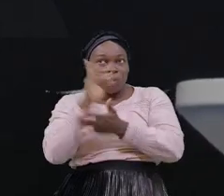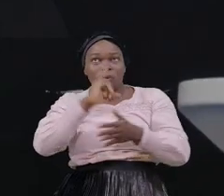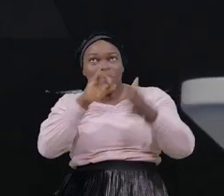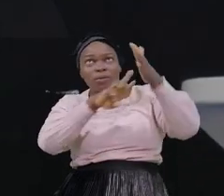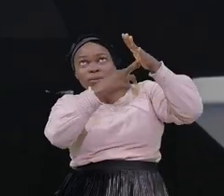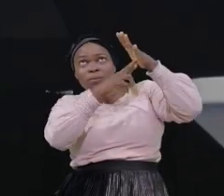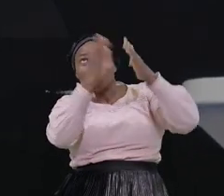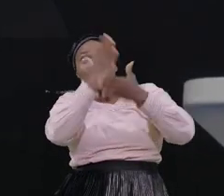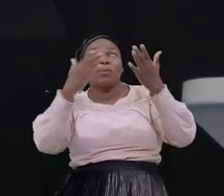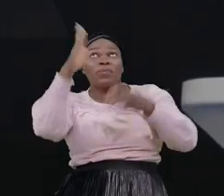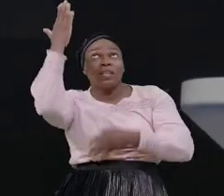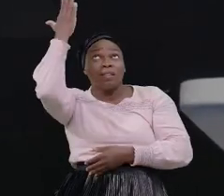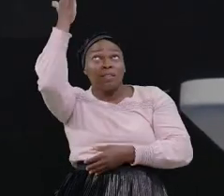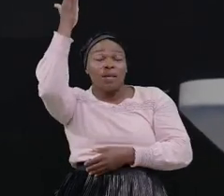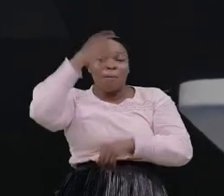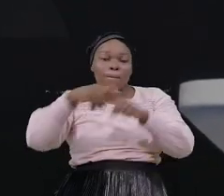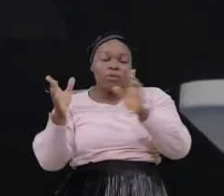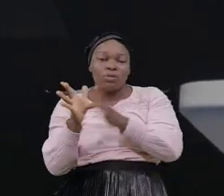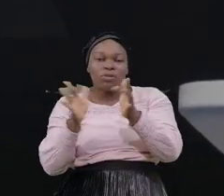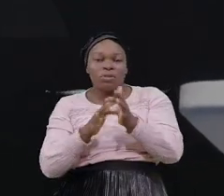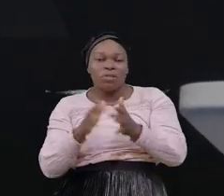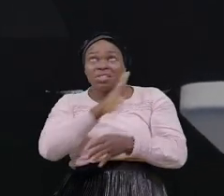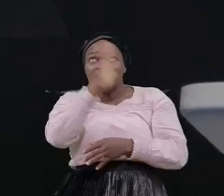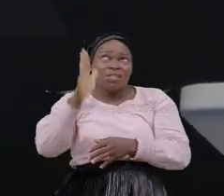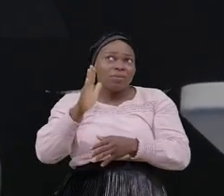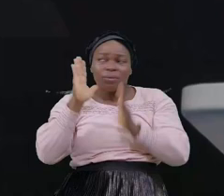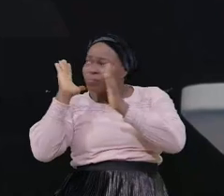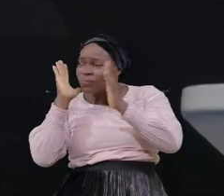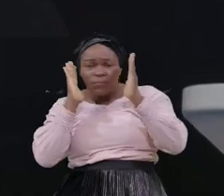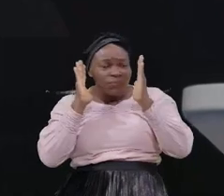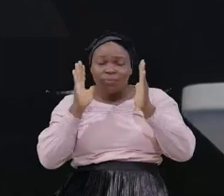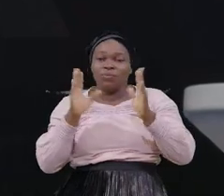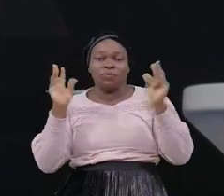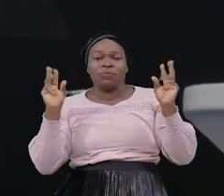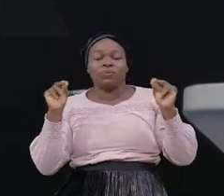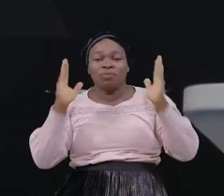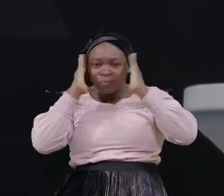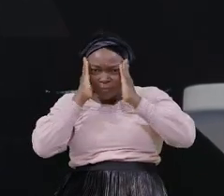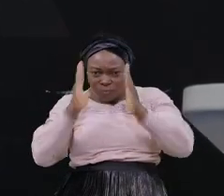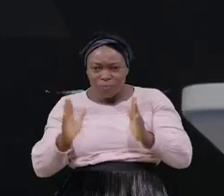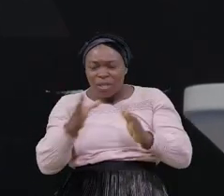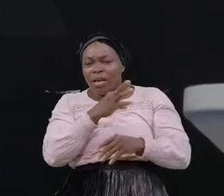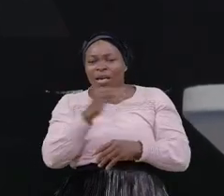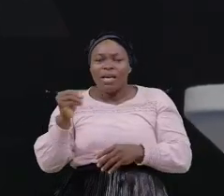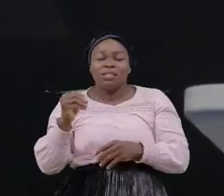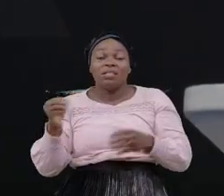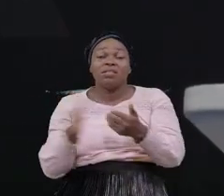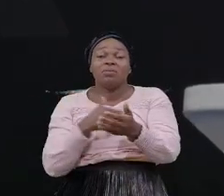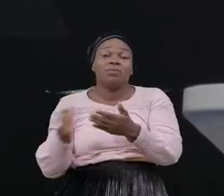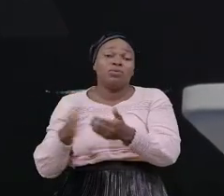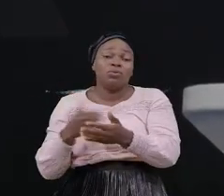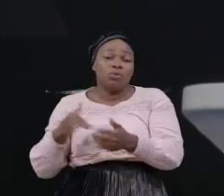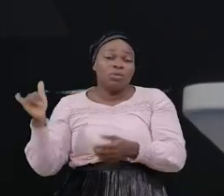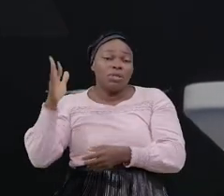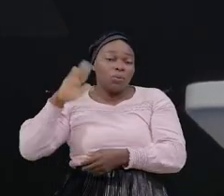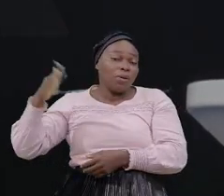entendre le bruit. Vous sauriez qu'il y a quelque chose qui se passe. Mais Jésus n'était pas distrait. Même lorsqu'ils sont montés,